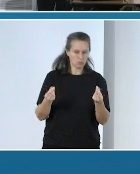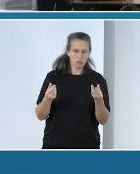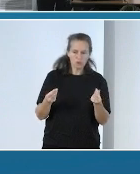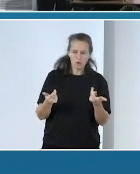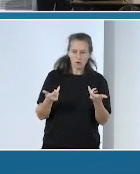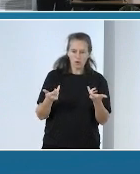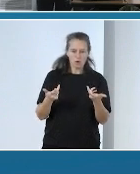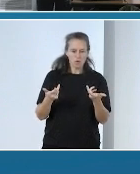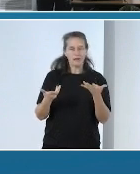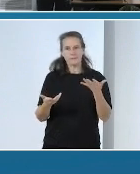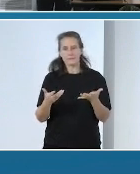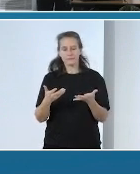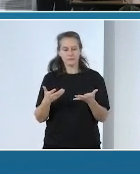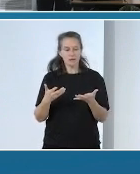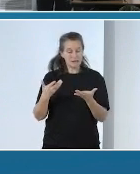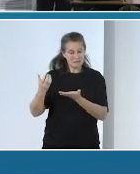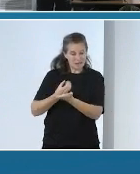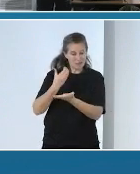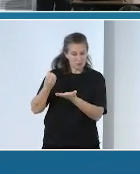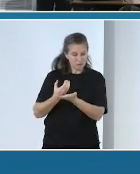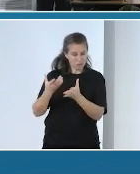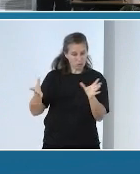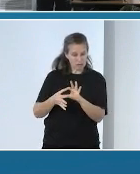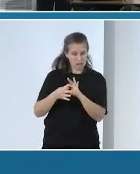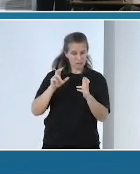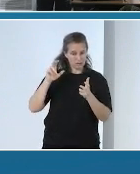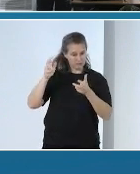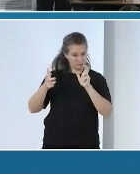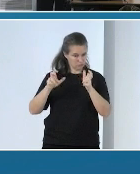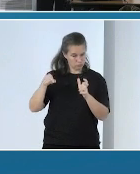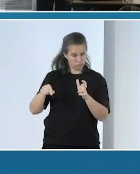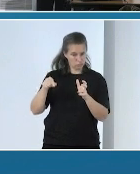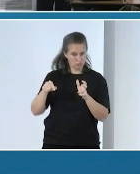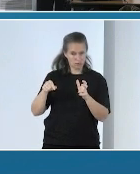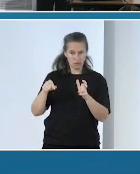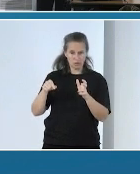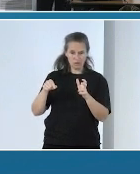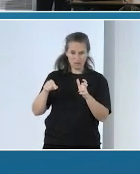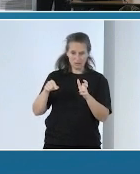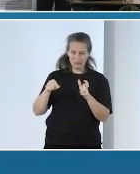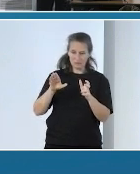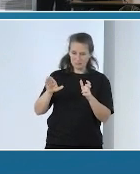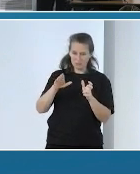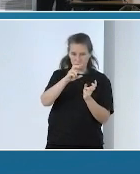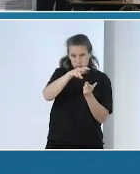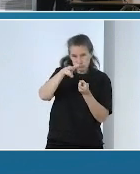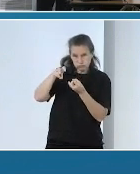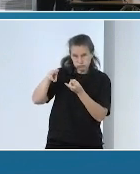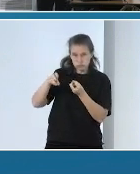très. Ces informations vestibulaires, elles sont très différenciées.